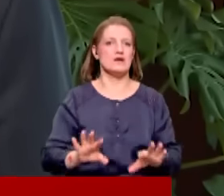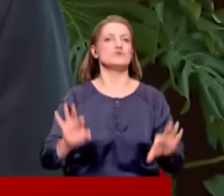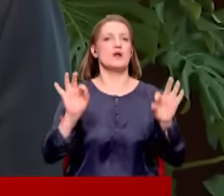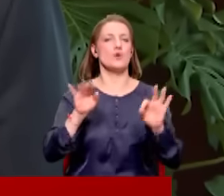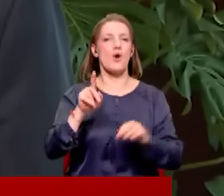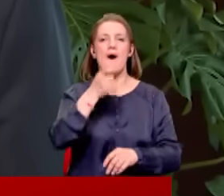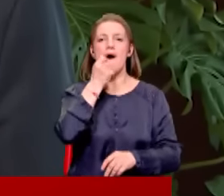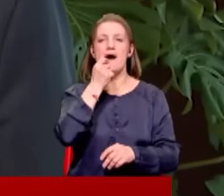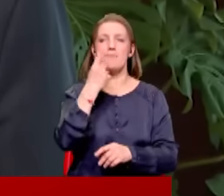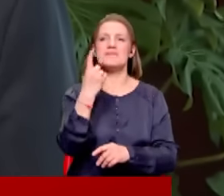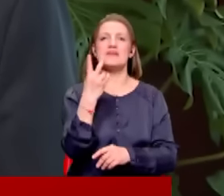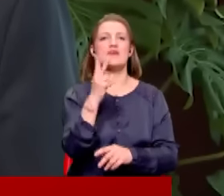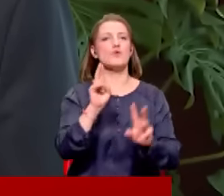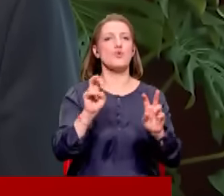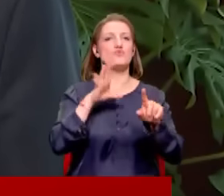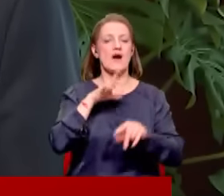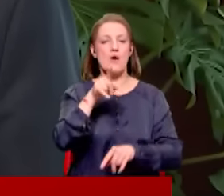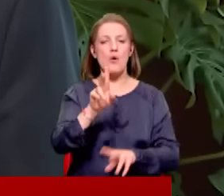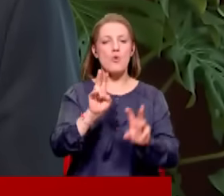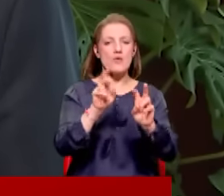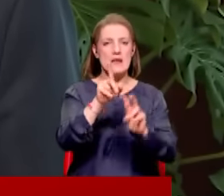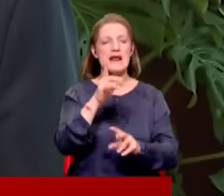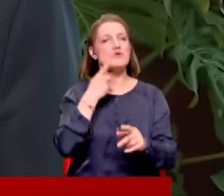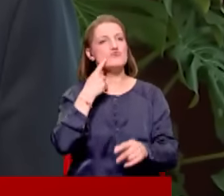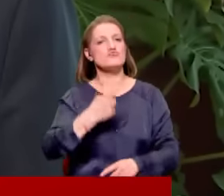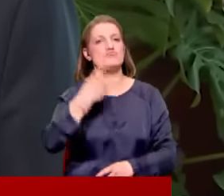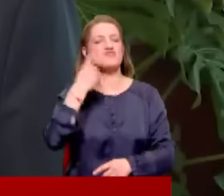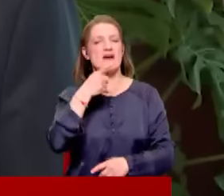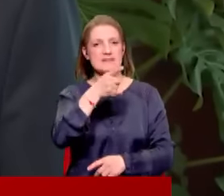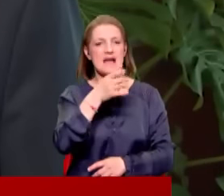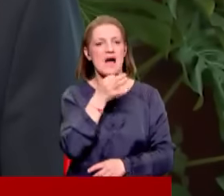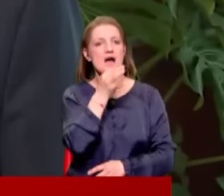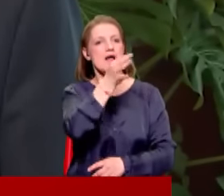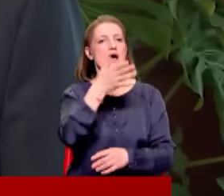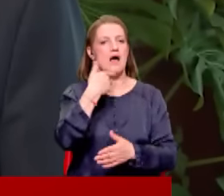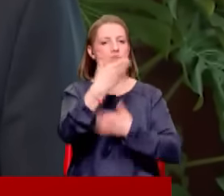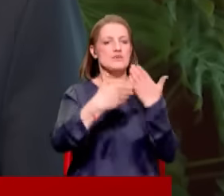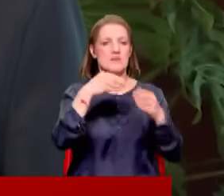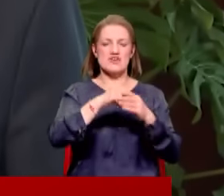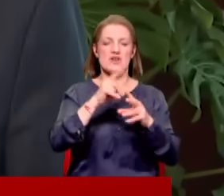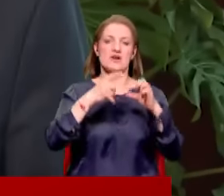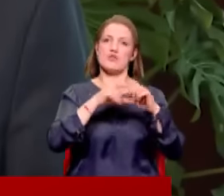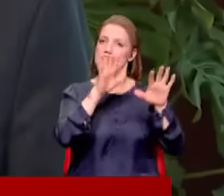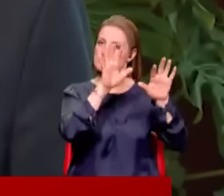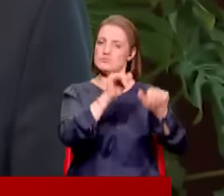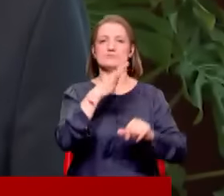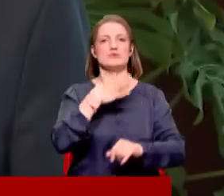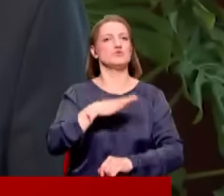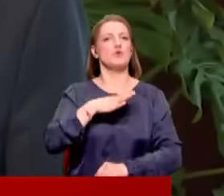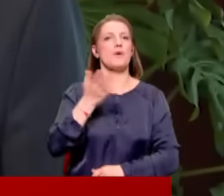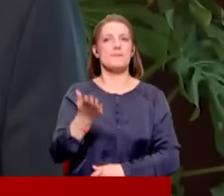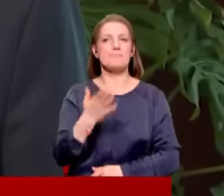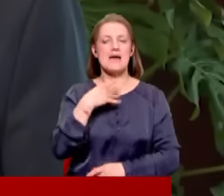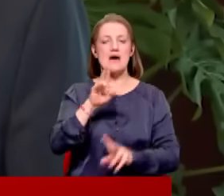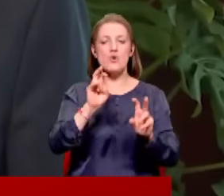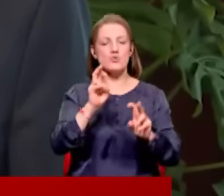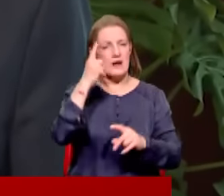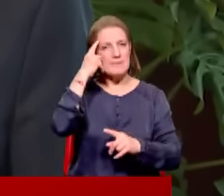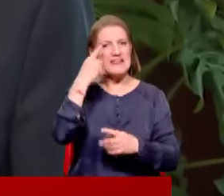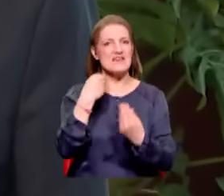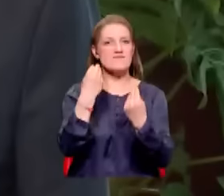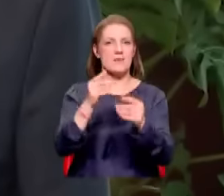Özellikle Ankara'da birkaç konu var. O konuları kendisine iletmek için randevu isteyeceğim. Vereceğini düşünüyorum. Bazı konularda kendisine bilgi vermem